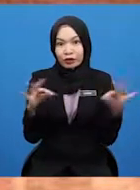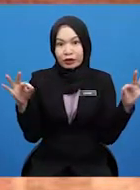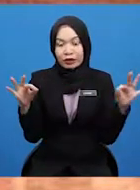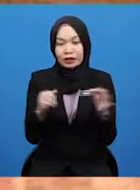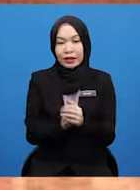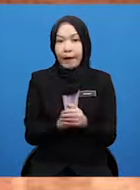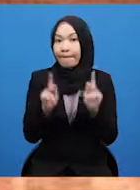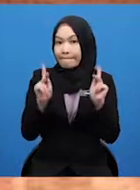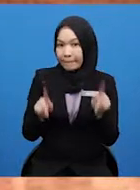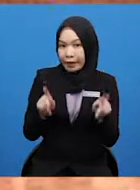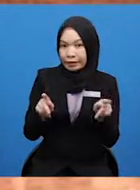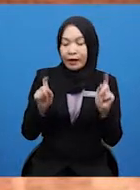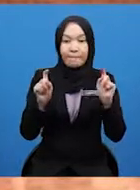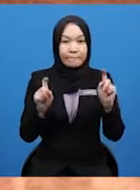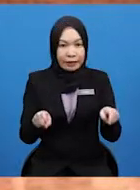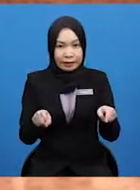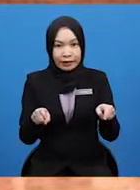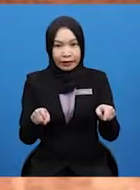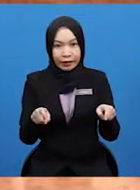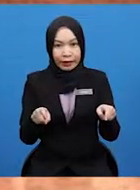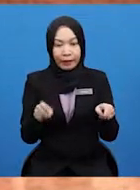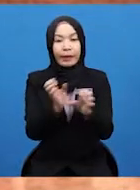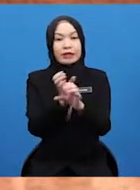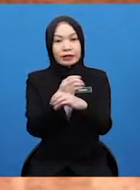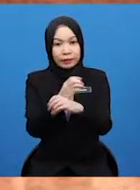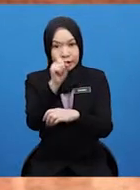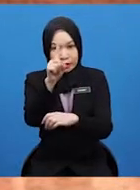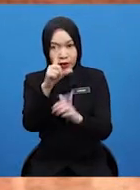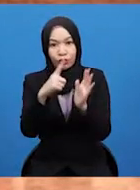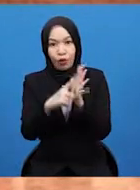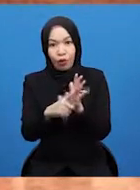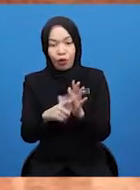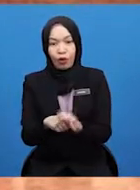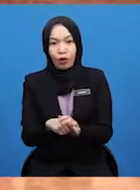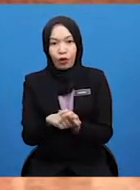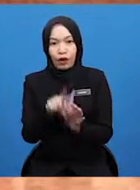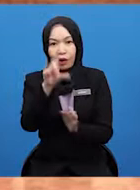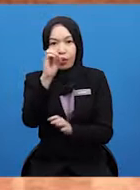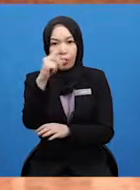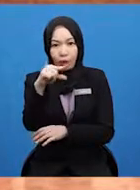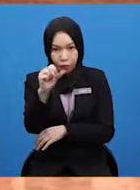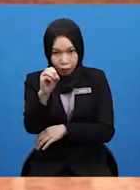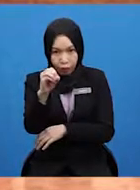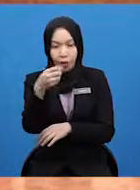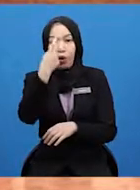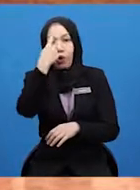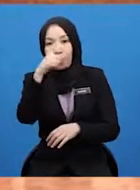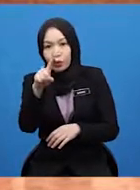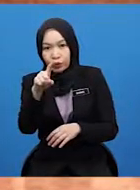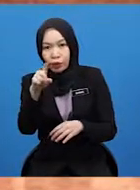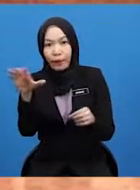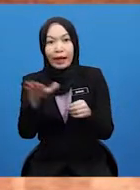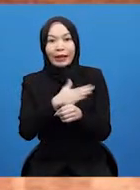Pelajar juga harus mencipta satu logo untuk sebuah syarikat sebagai melengkapkan kajian.